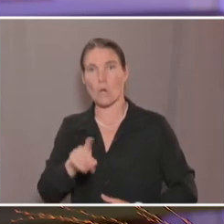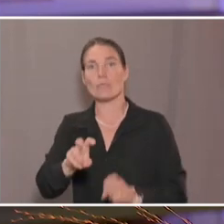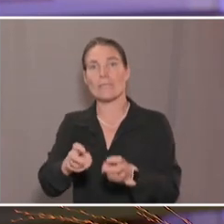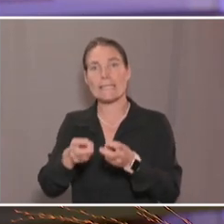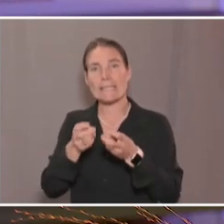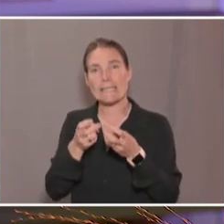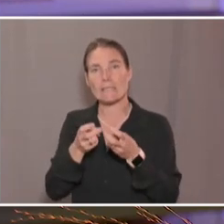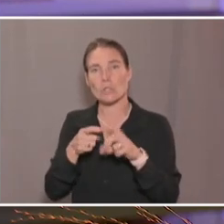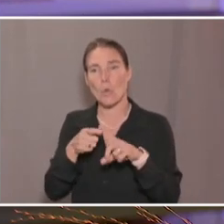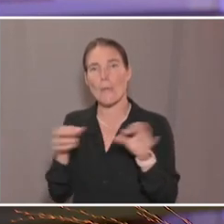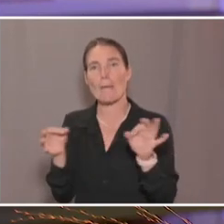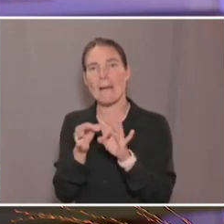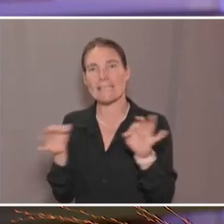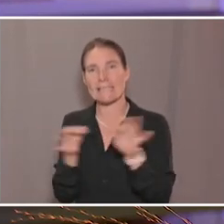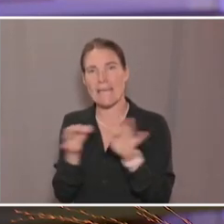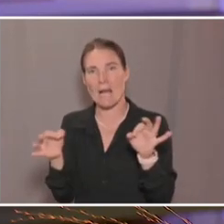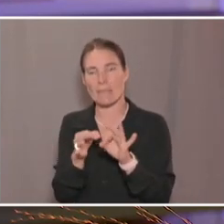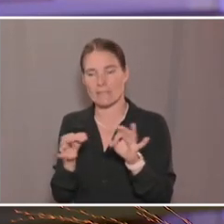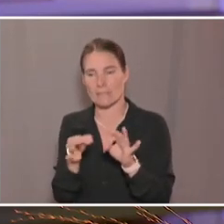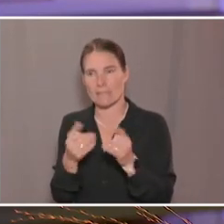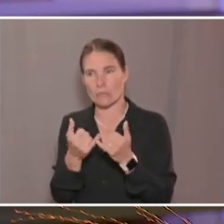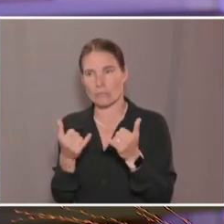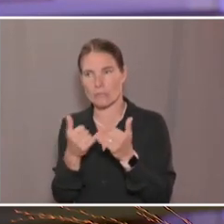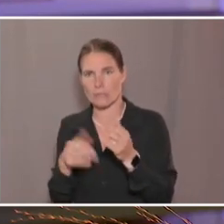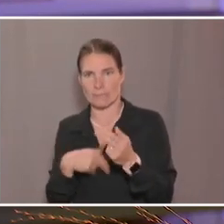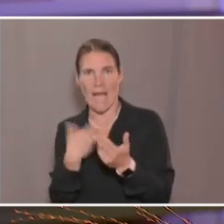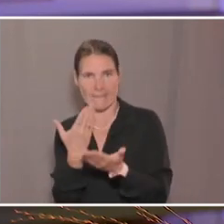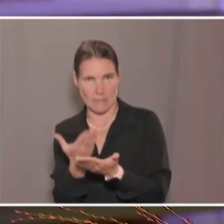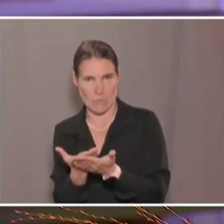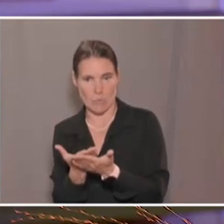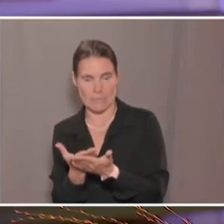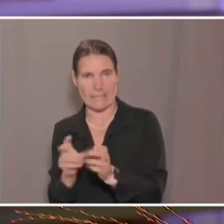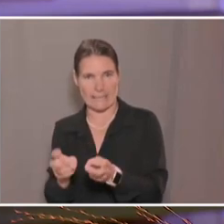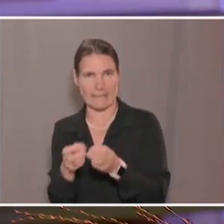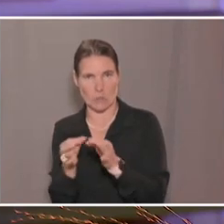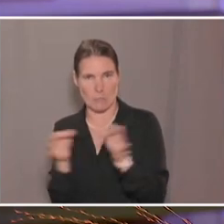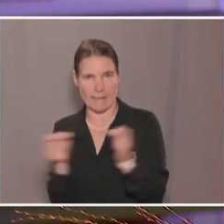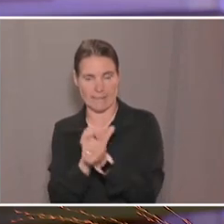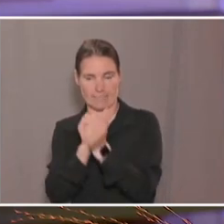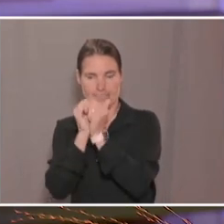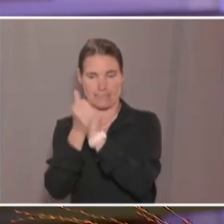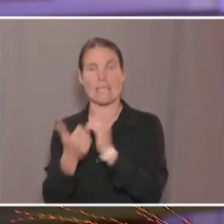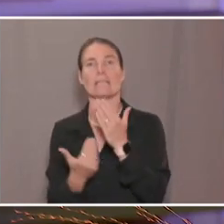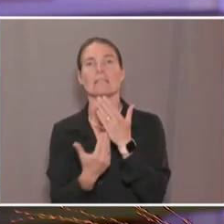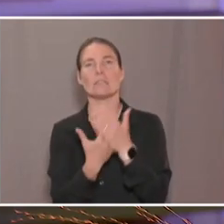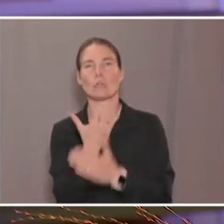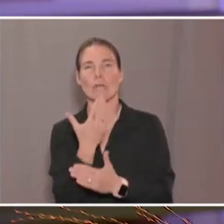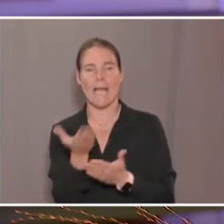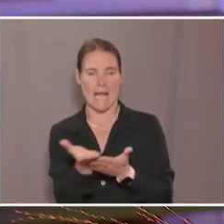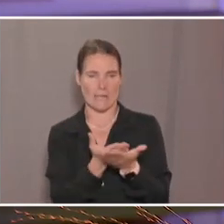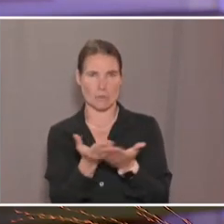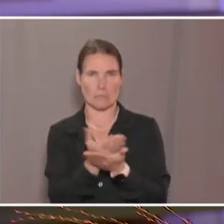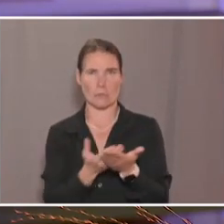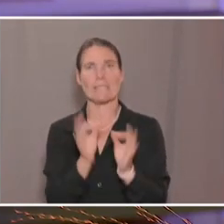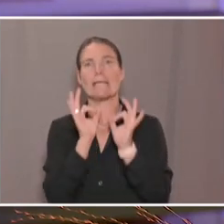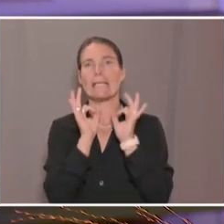erzieherische Maßnahmen förmlich anbot. Die neu ausgerichtete Ausbildung der